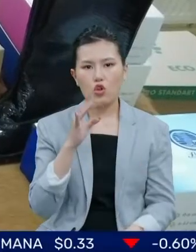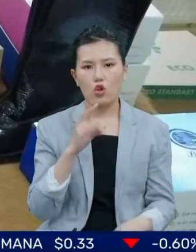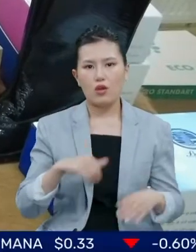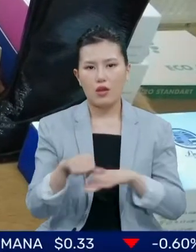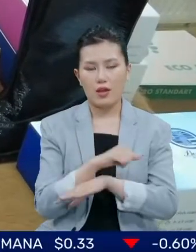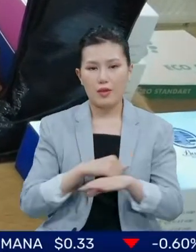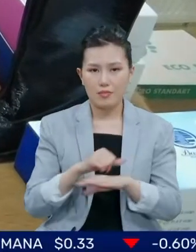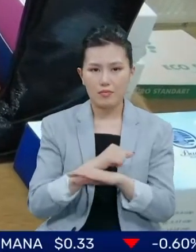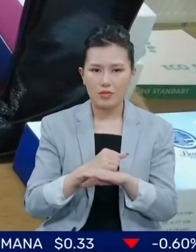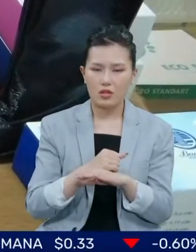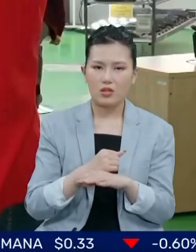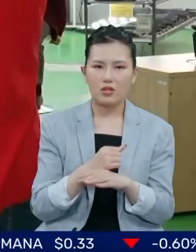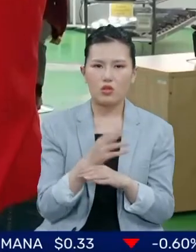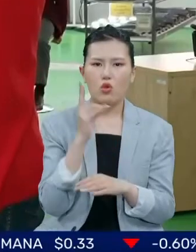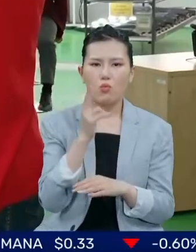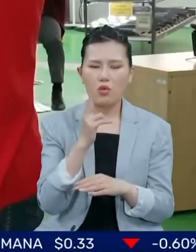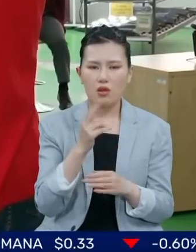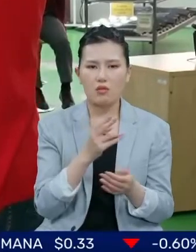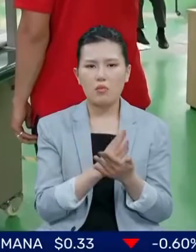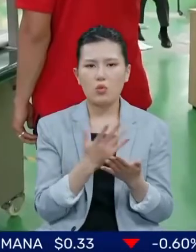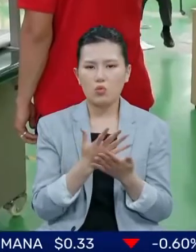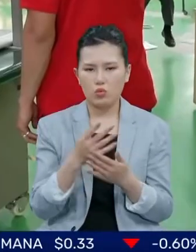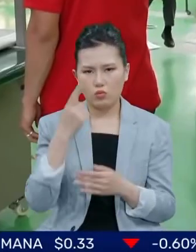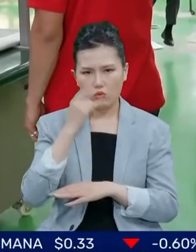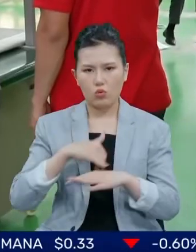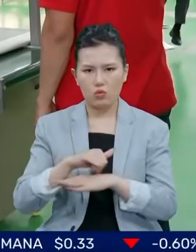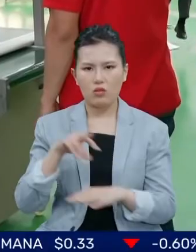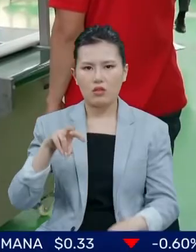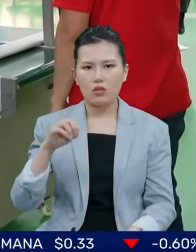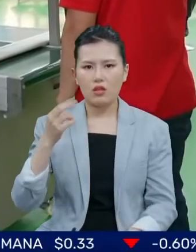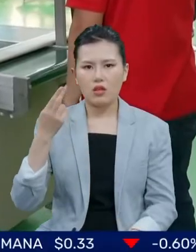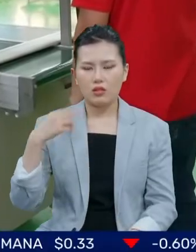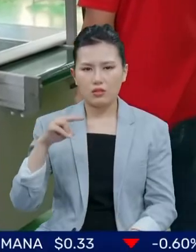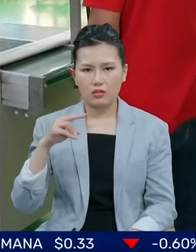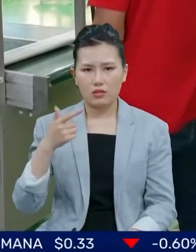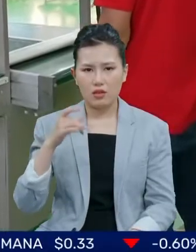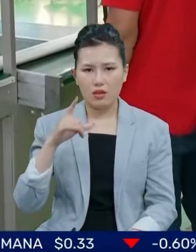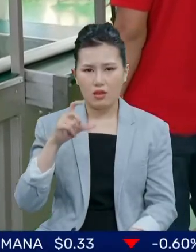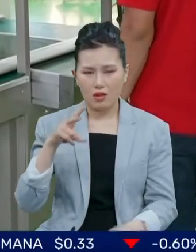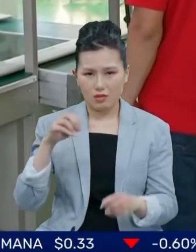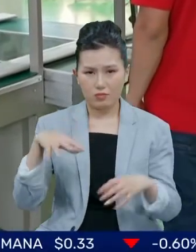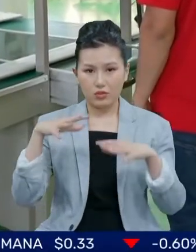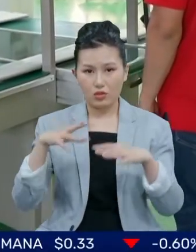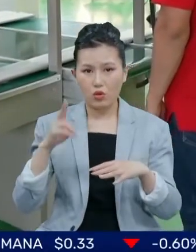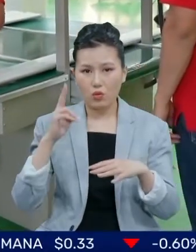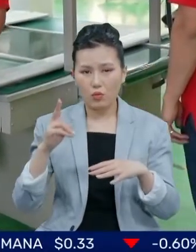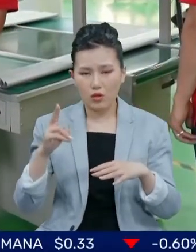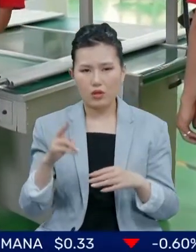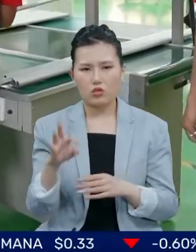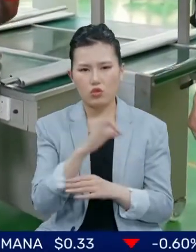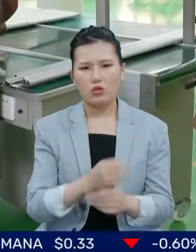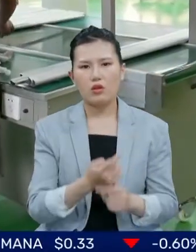эрхэлдэг онцлог компаниудаас гэвэл Монгол улсад LED гэрэлтүүлэг үйлдвэрлэдэг цорын ганц компани болох End